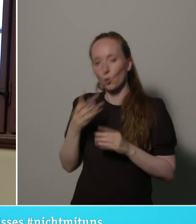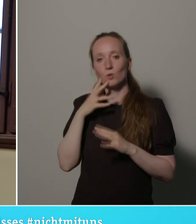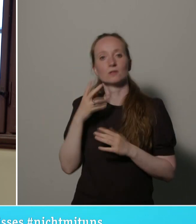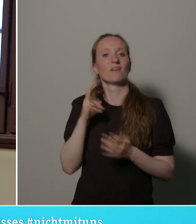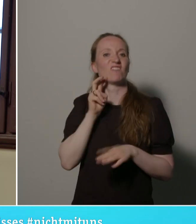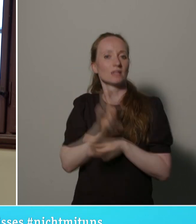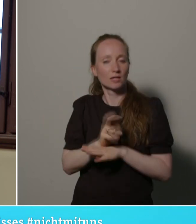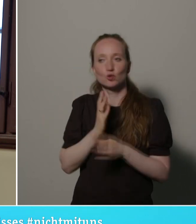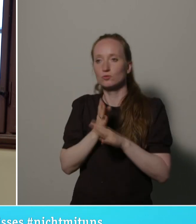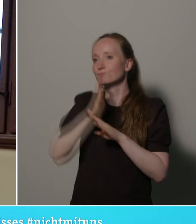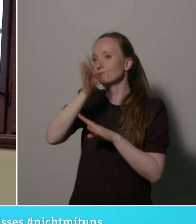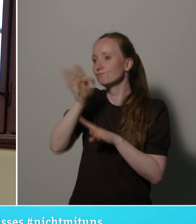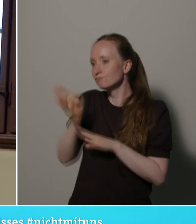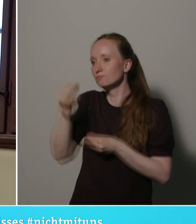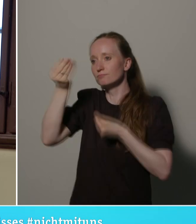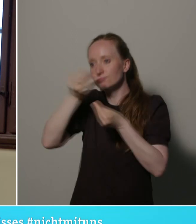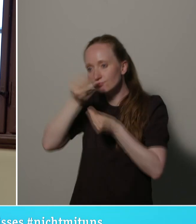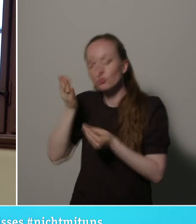können.